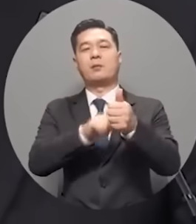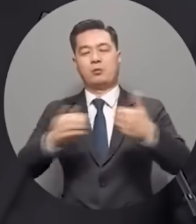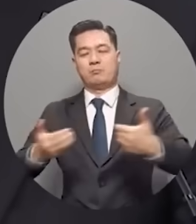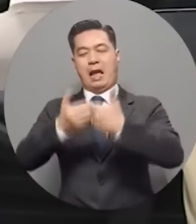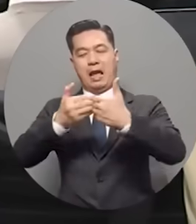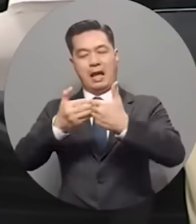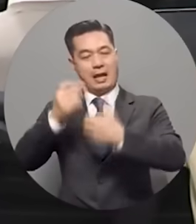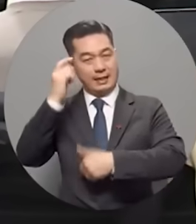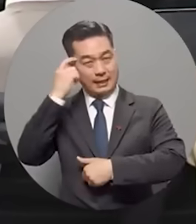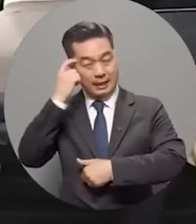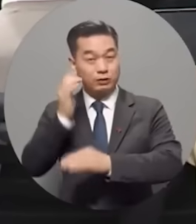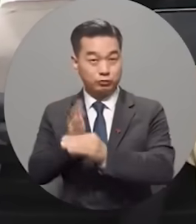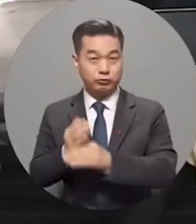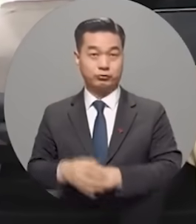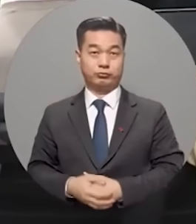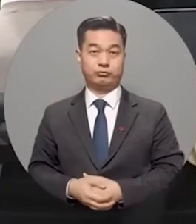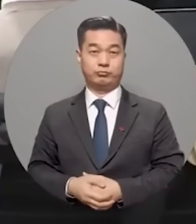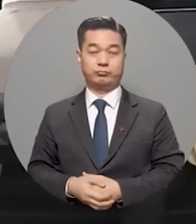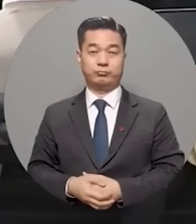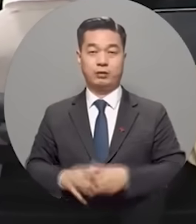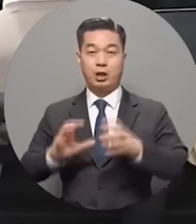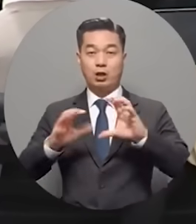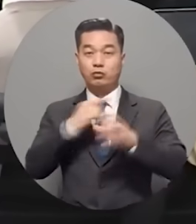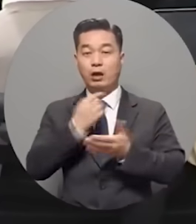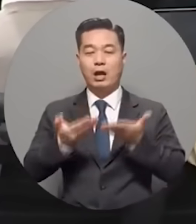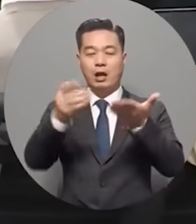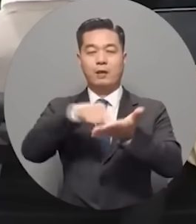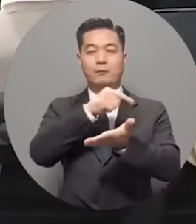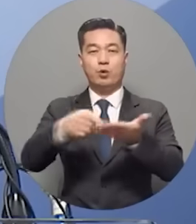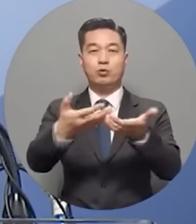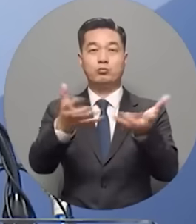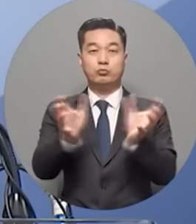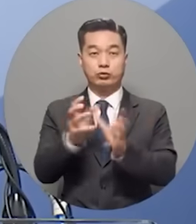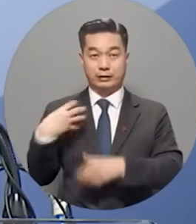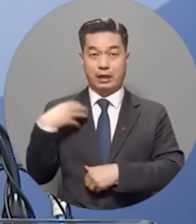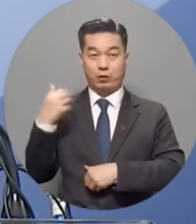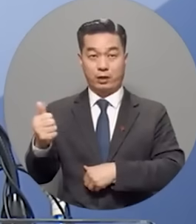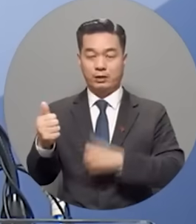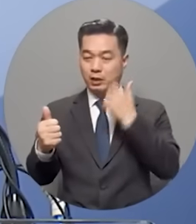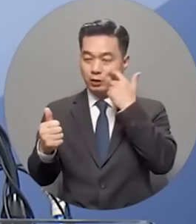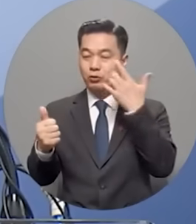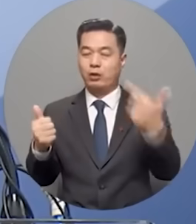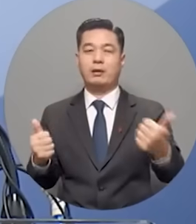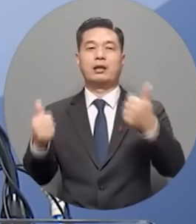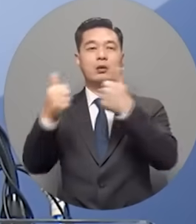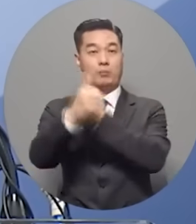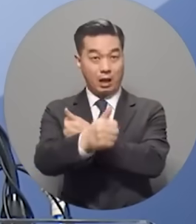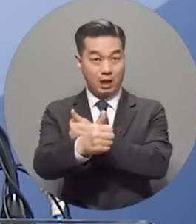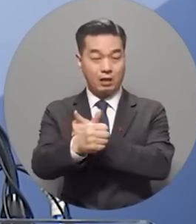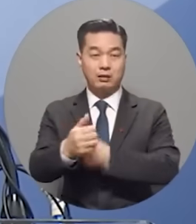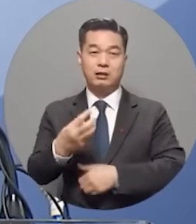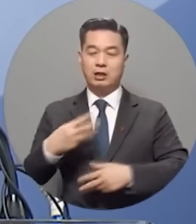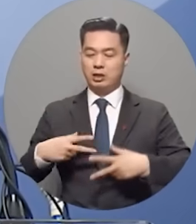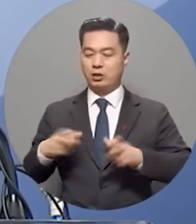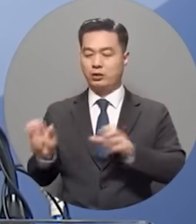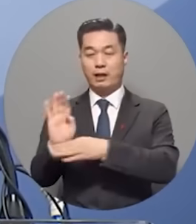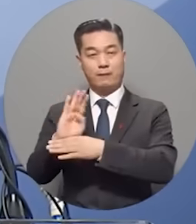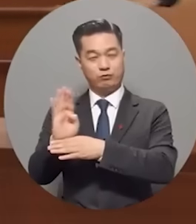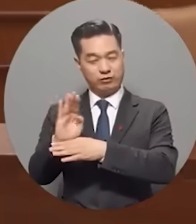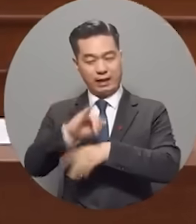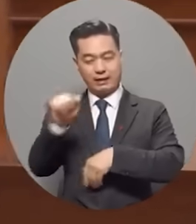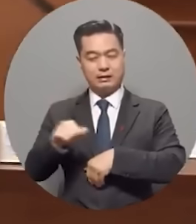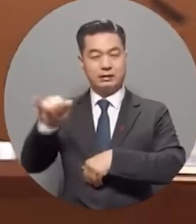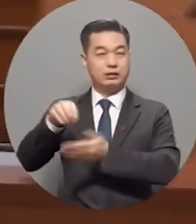중입니다. 초대 국가보훈부 장관 임명 6개월 만에 교체된 박민식 장관은 경기 성남 분당을 출마가